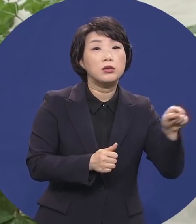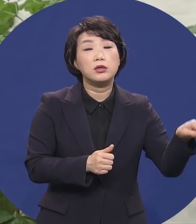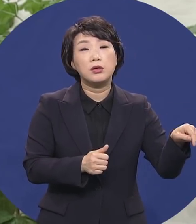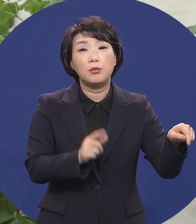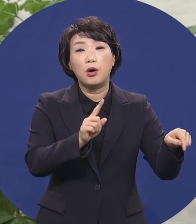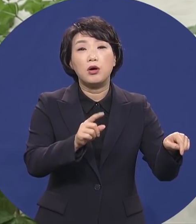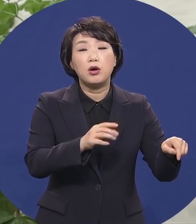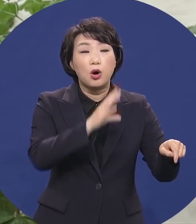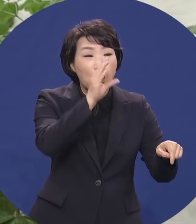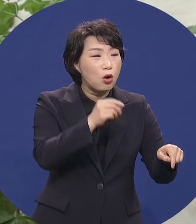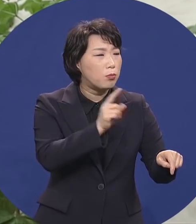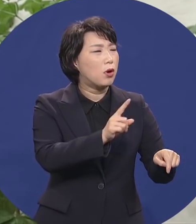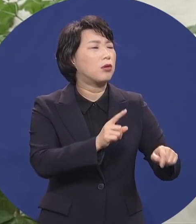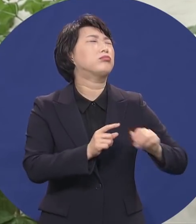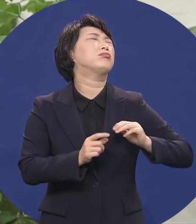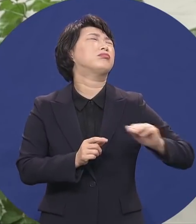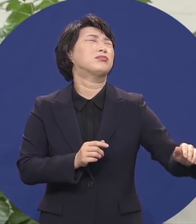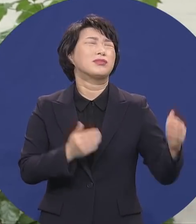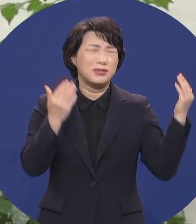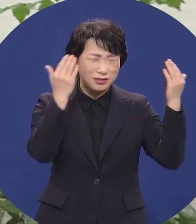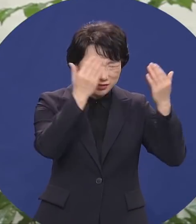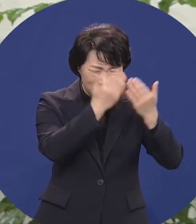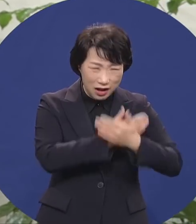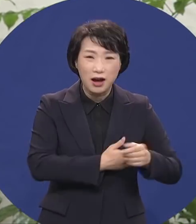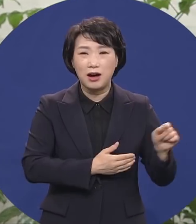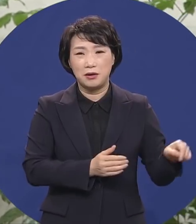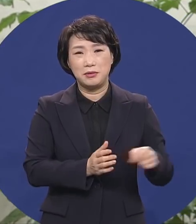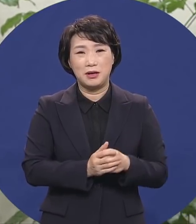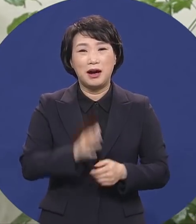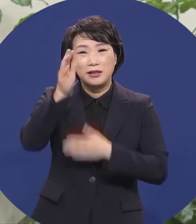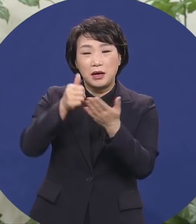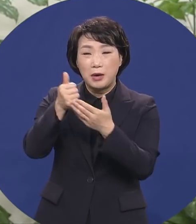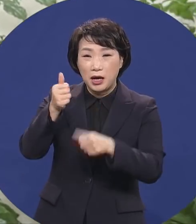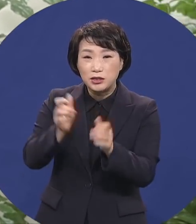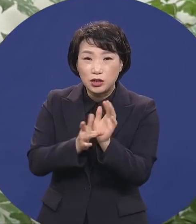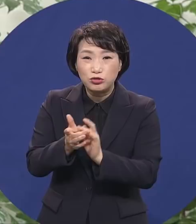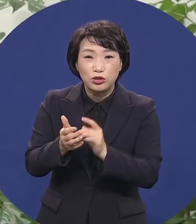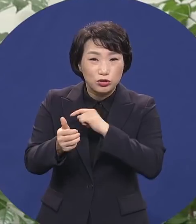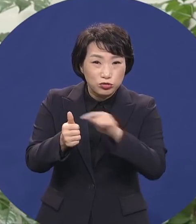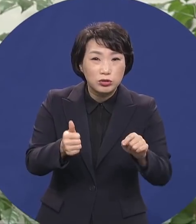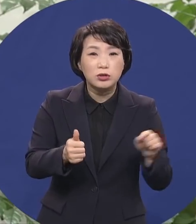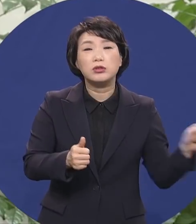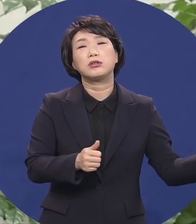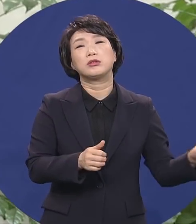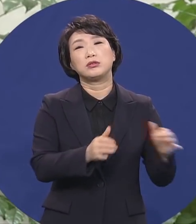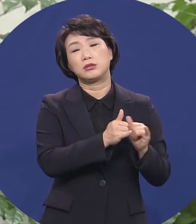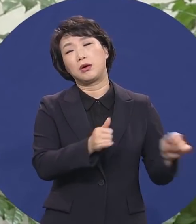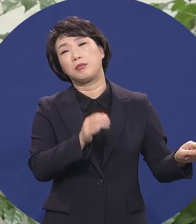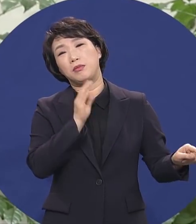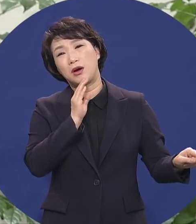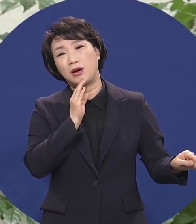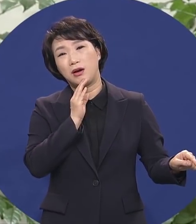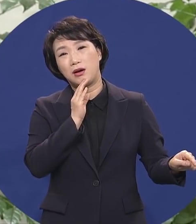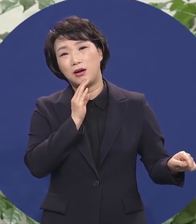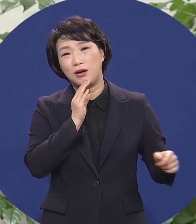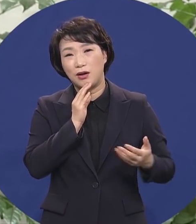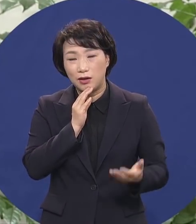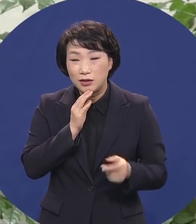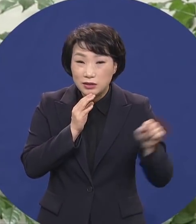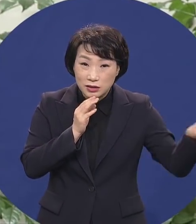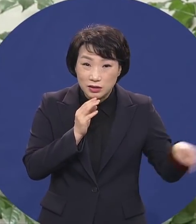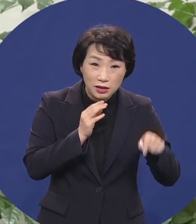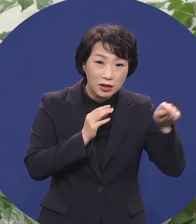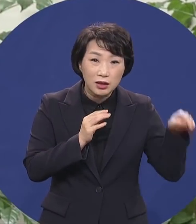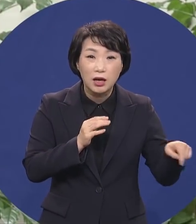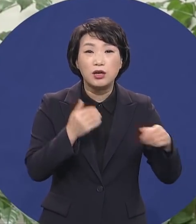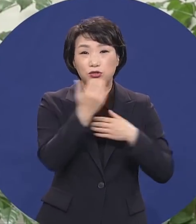그들의 거룩은 캄캄하니 하나님의 아들을 죽인 살인자로 전락되고 말았다. 이게 육신이